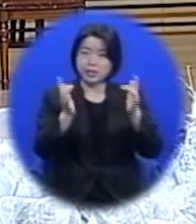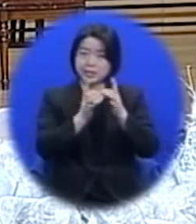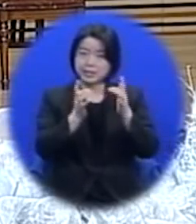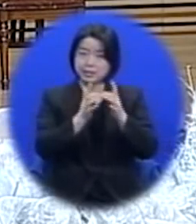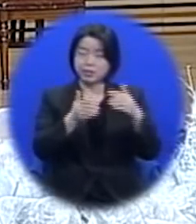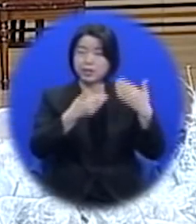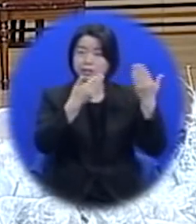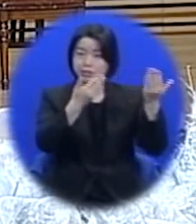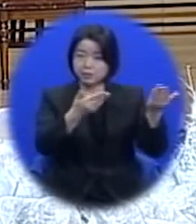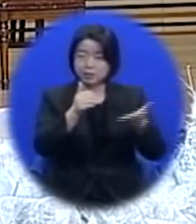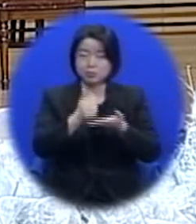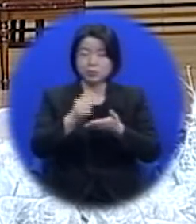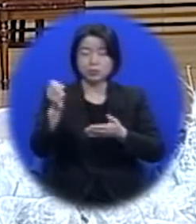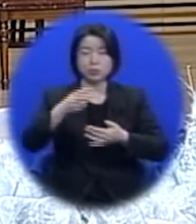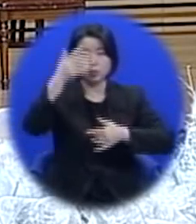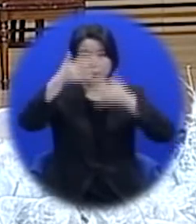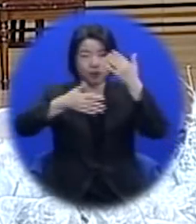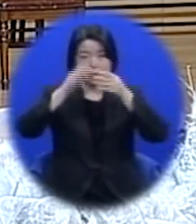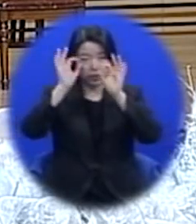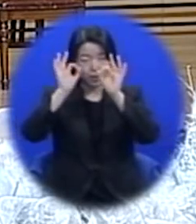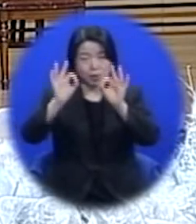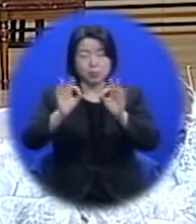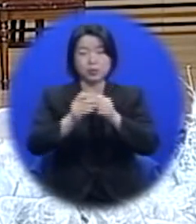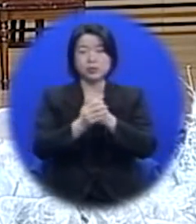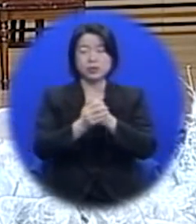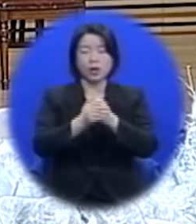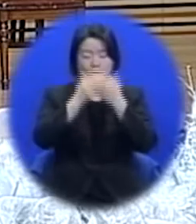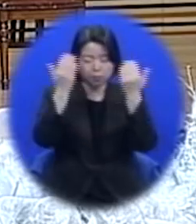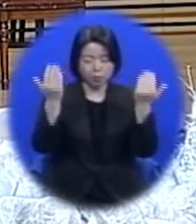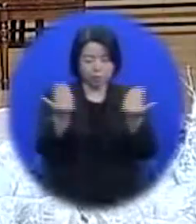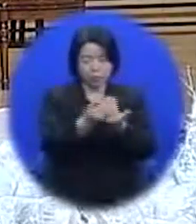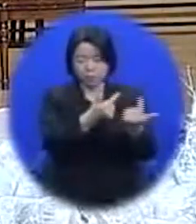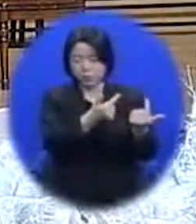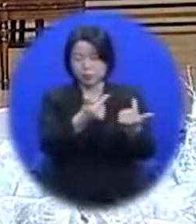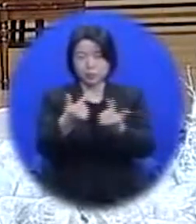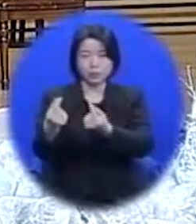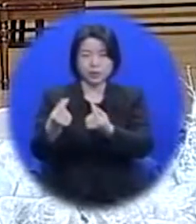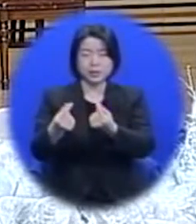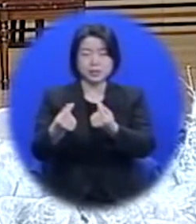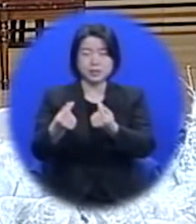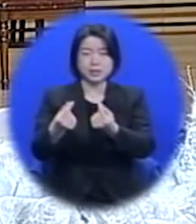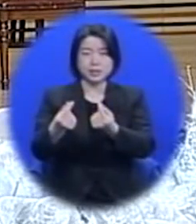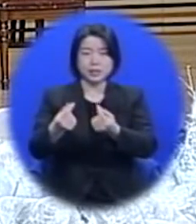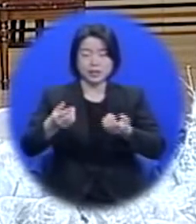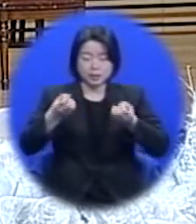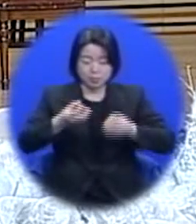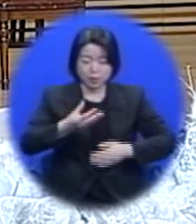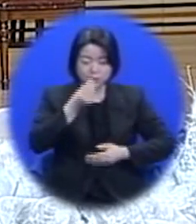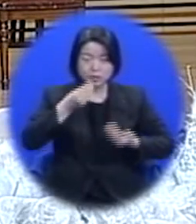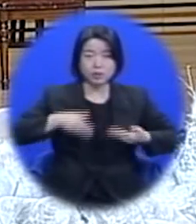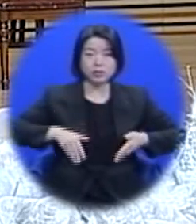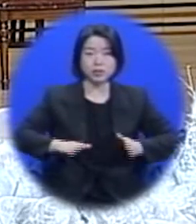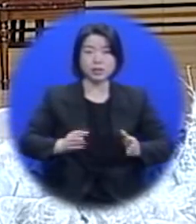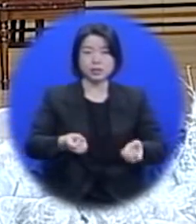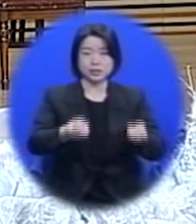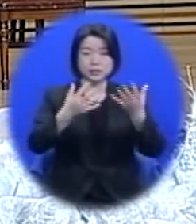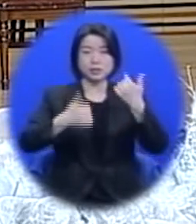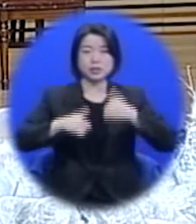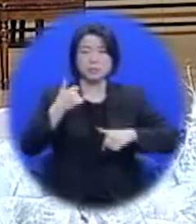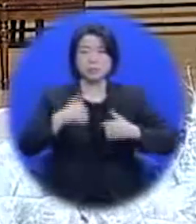예배 드리시는 분 또는 영상으로 드리시는 분 모두 다 성탄절의 기쁨이